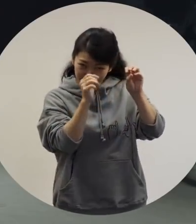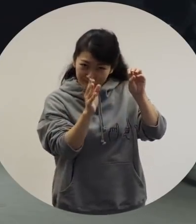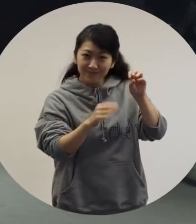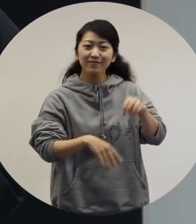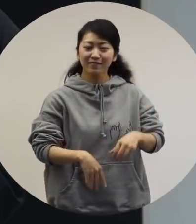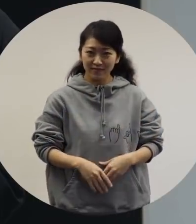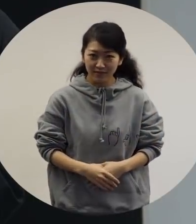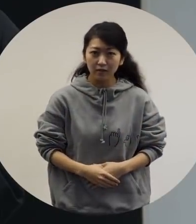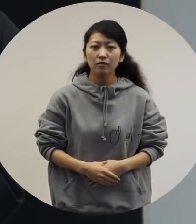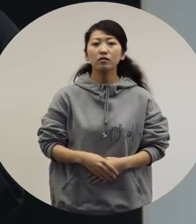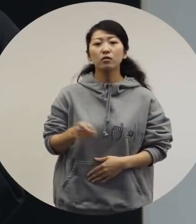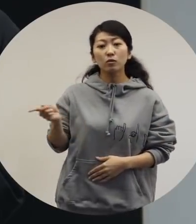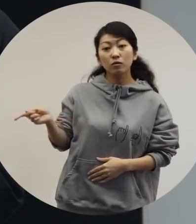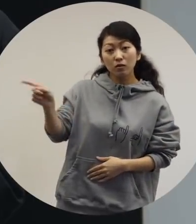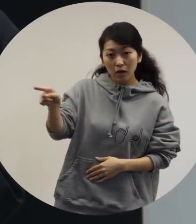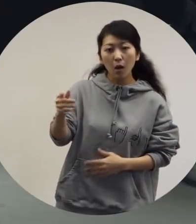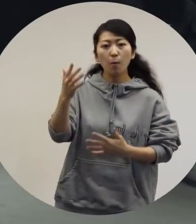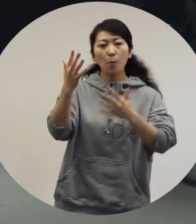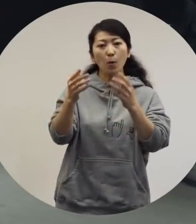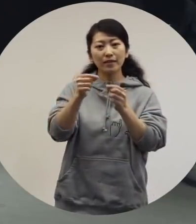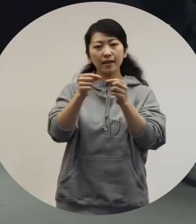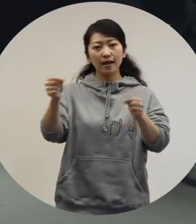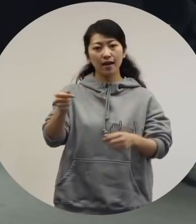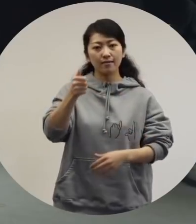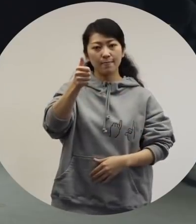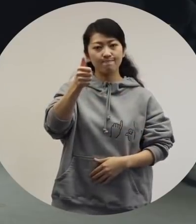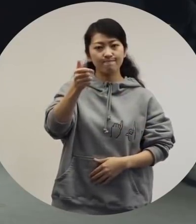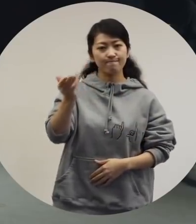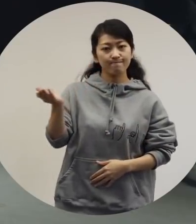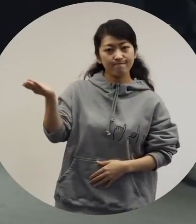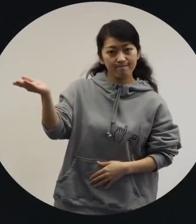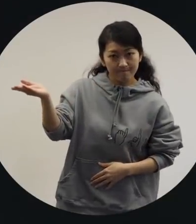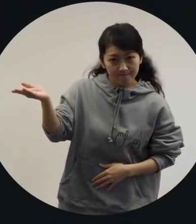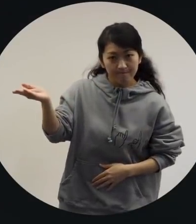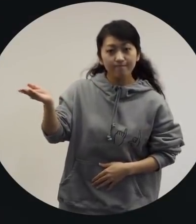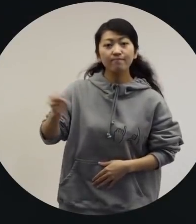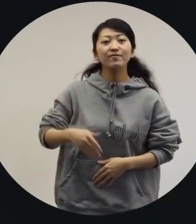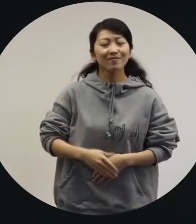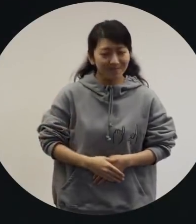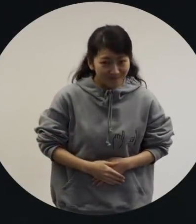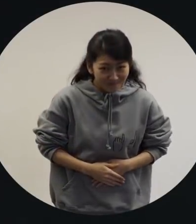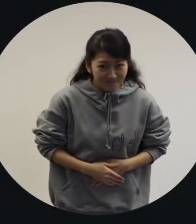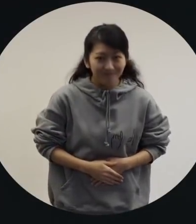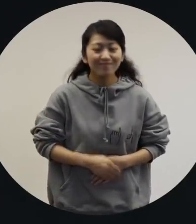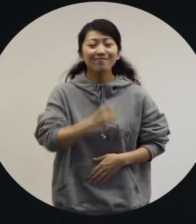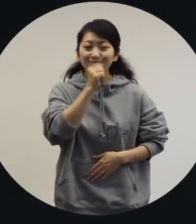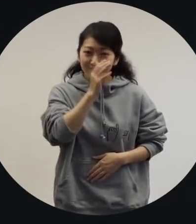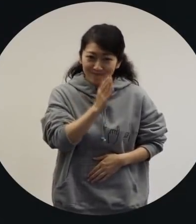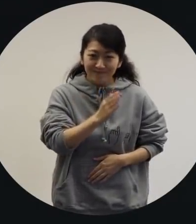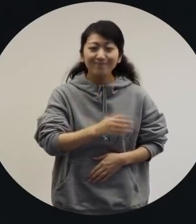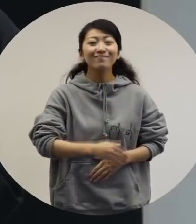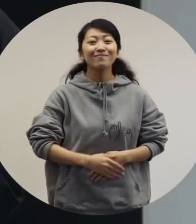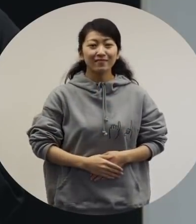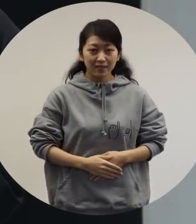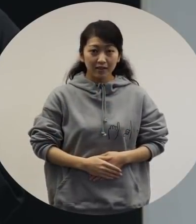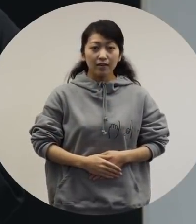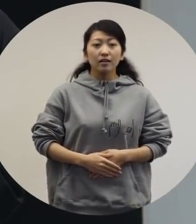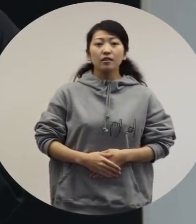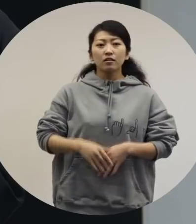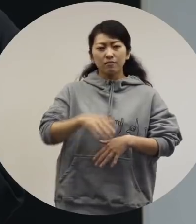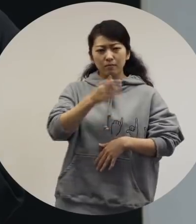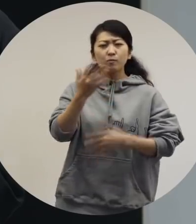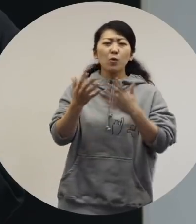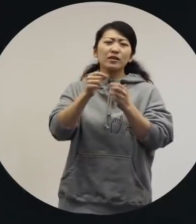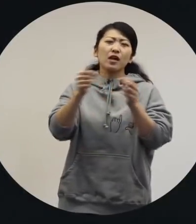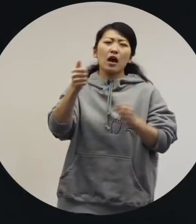いします。 よろしくお願いします。その横に、お座りの、森永邦彦さんです。 よろしくお願いします。